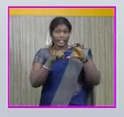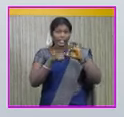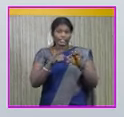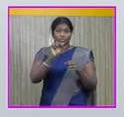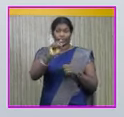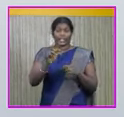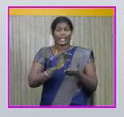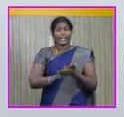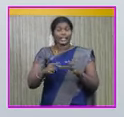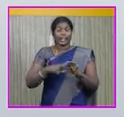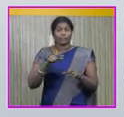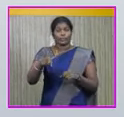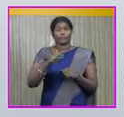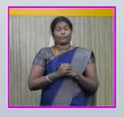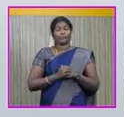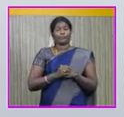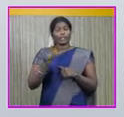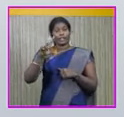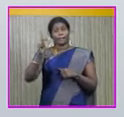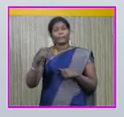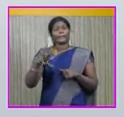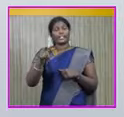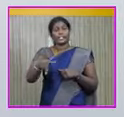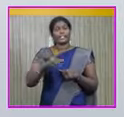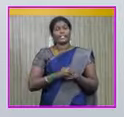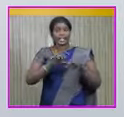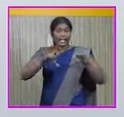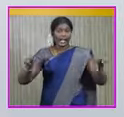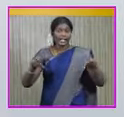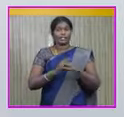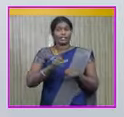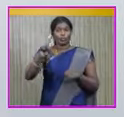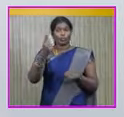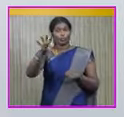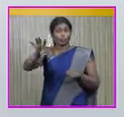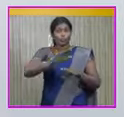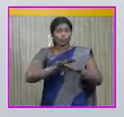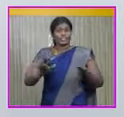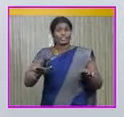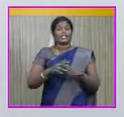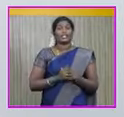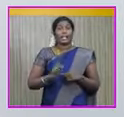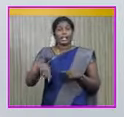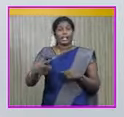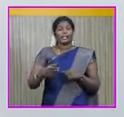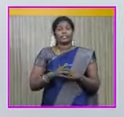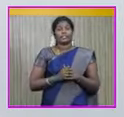ஹெச்இ என்பது அப்போது 18 அலகுகள் அப்படின்னு ஒரு பார்ட்டை நம்ம முடிச்சிடலாம். அடுத்தது